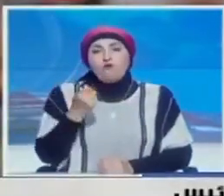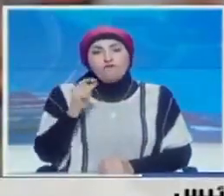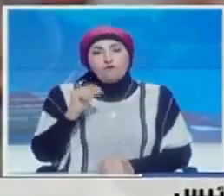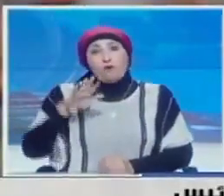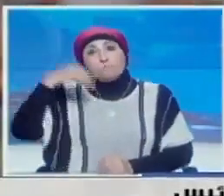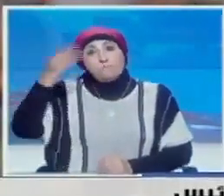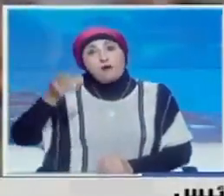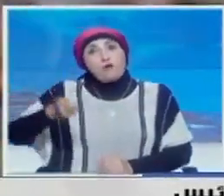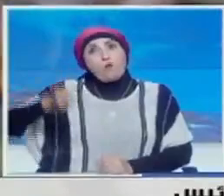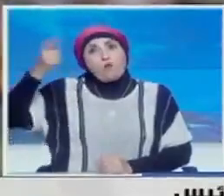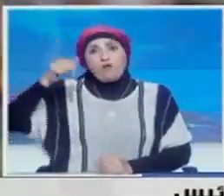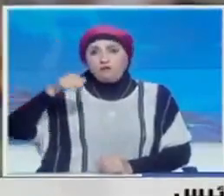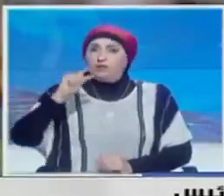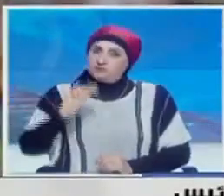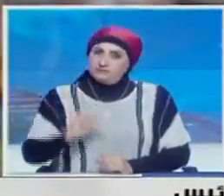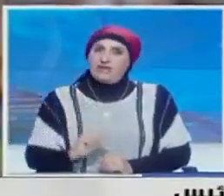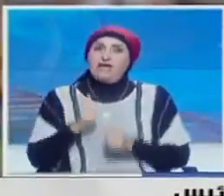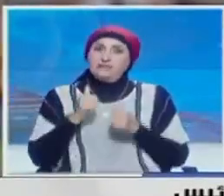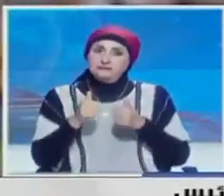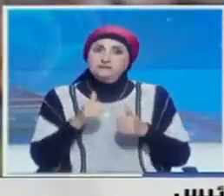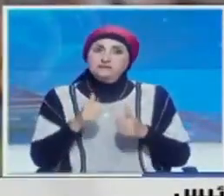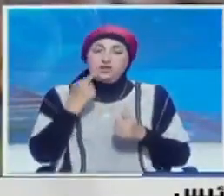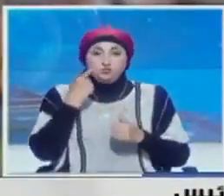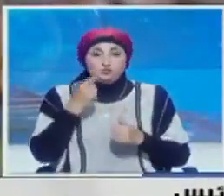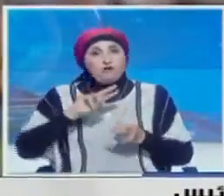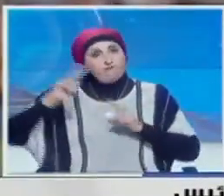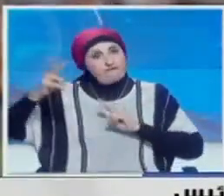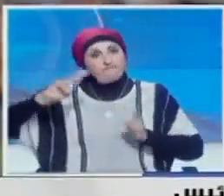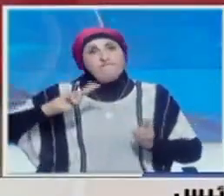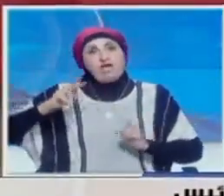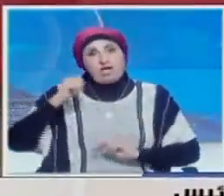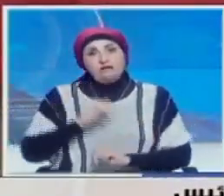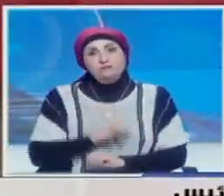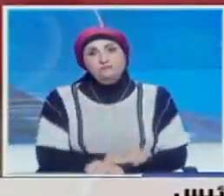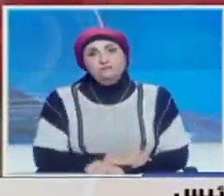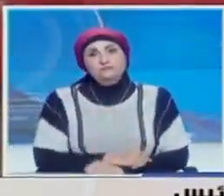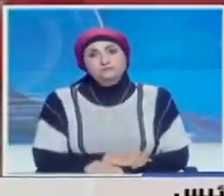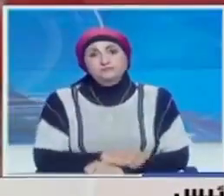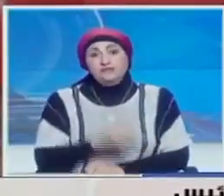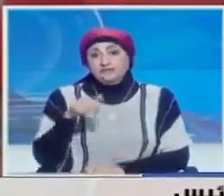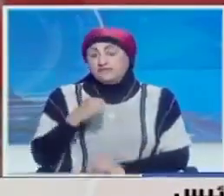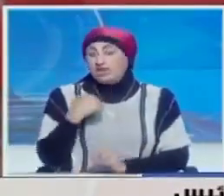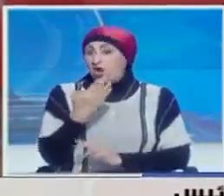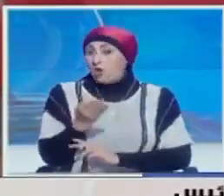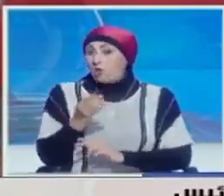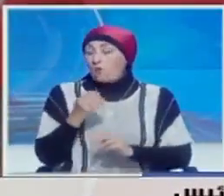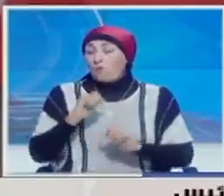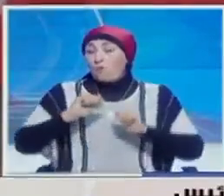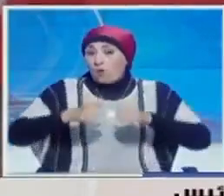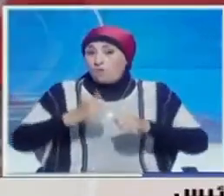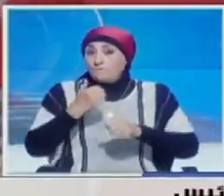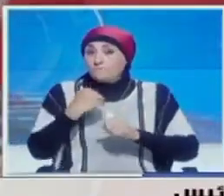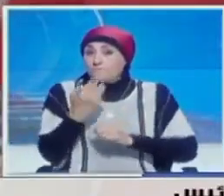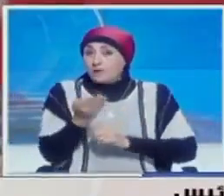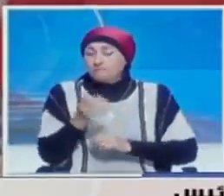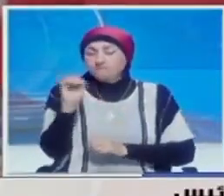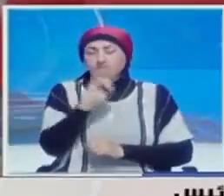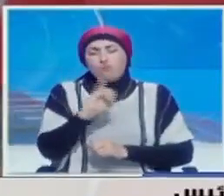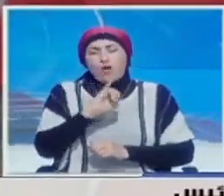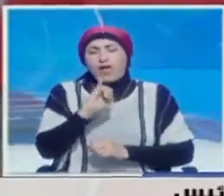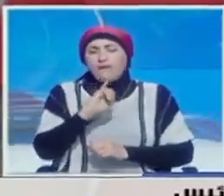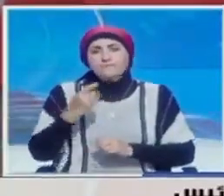بره، أرخص من بره كتير، يعني في حاجات لا في فرق واضح فيها. المبادرة كويسة جدا جدا جدا وجميلة، ملبية كل